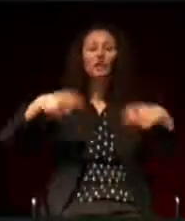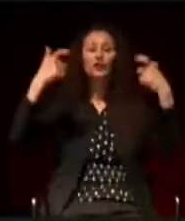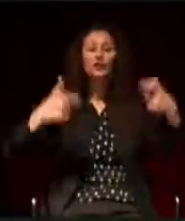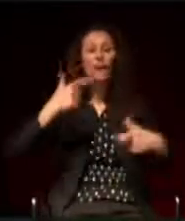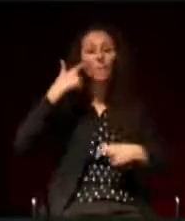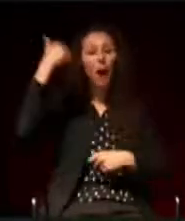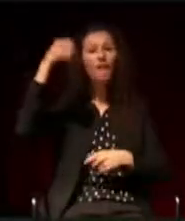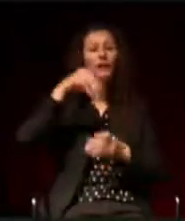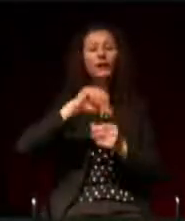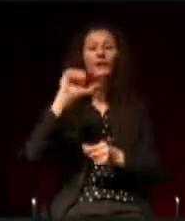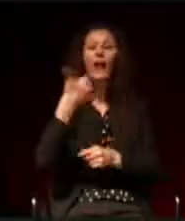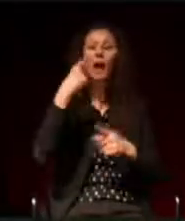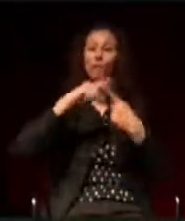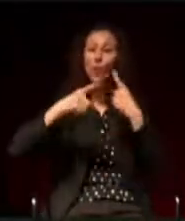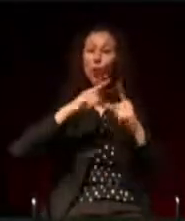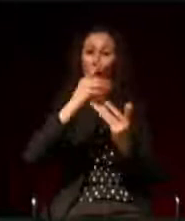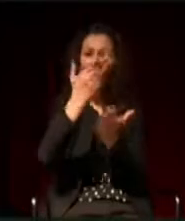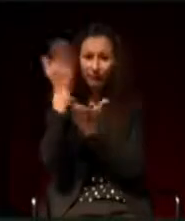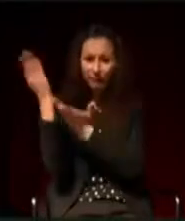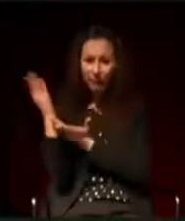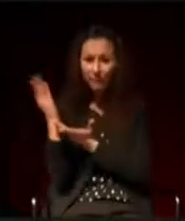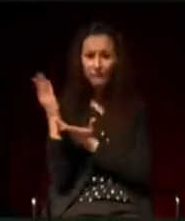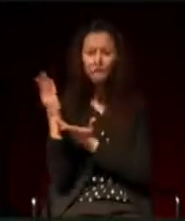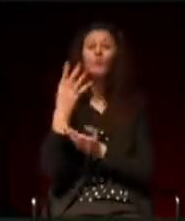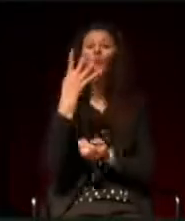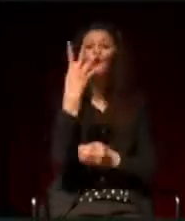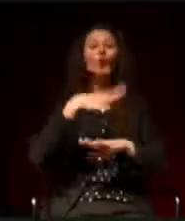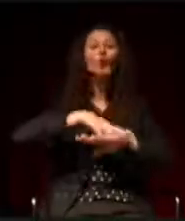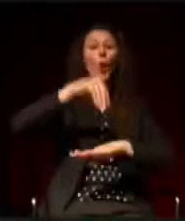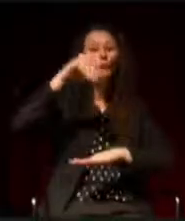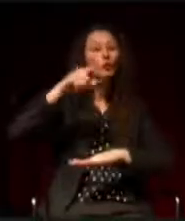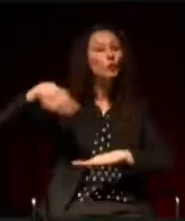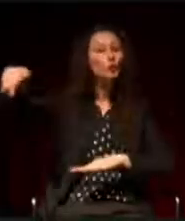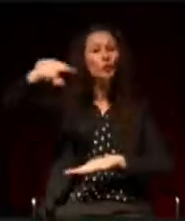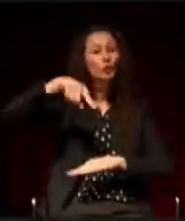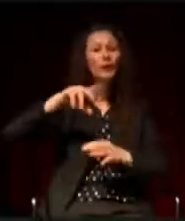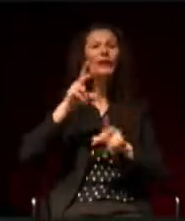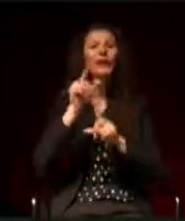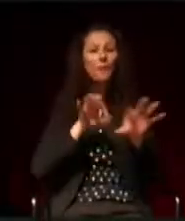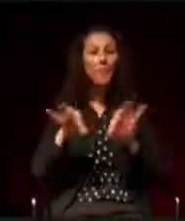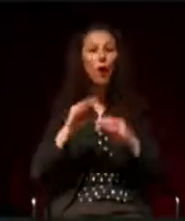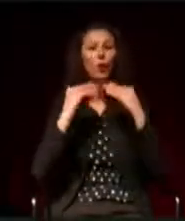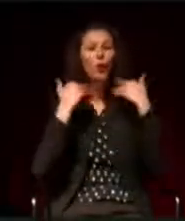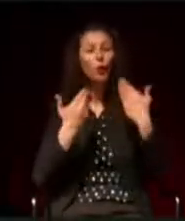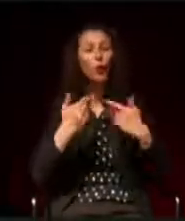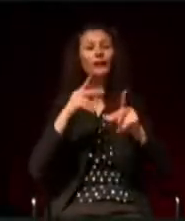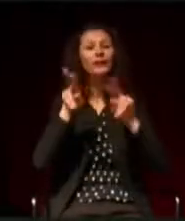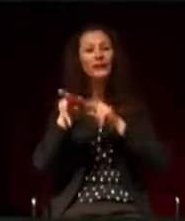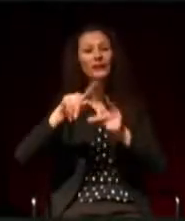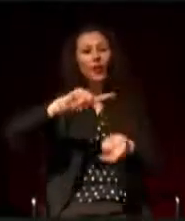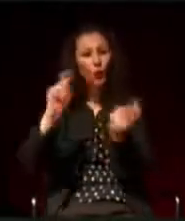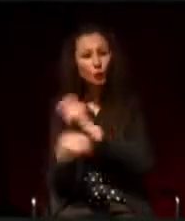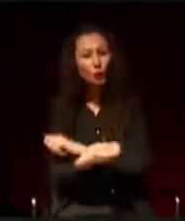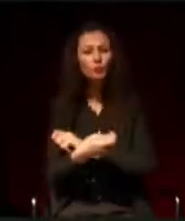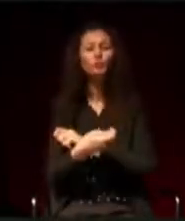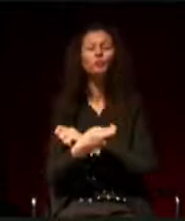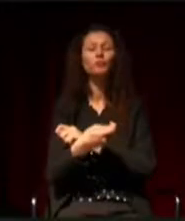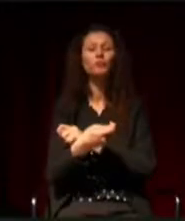Şehircilik Bakanlığı'nın değerli bürokratlarına, dört komisyonumuzun imar, hukuk, kentsel